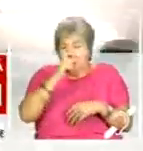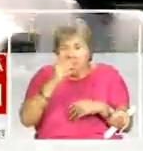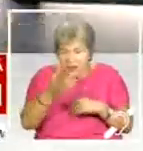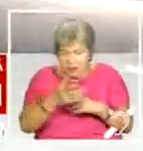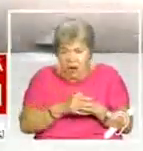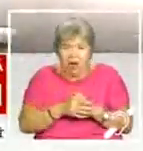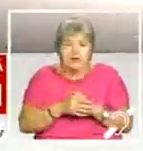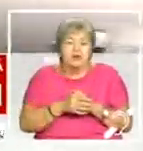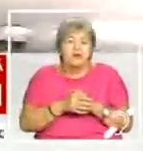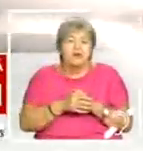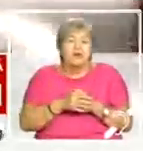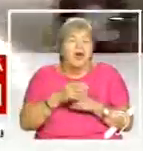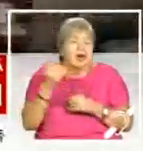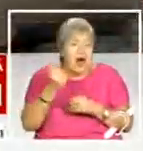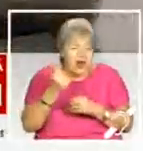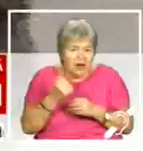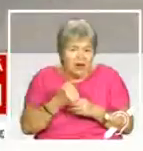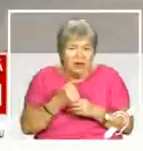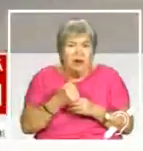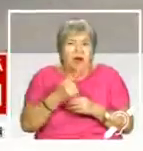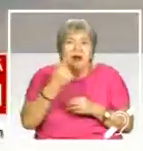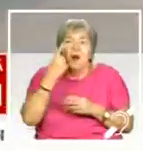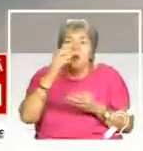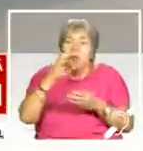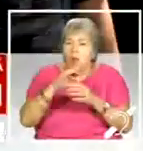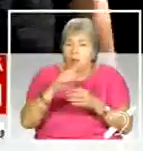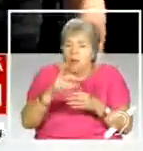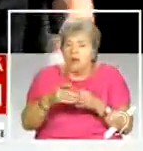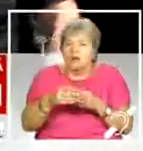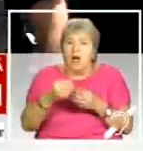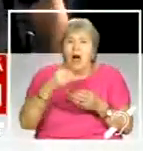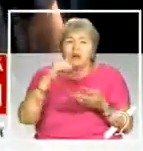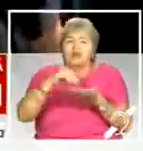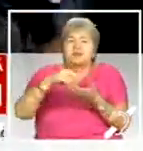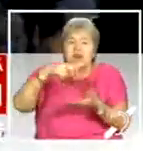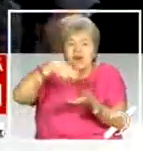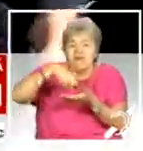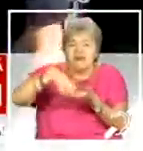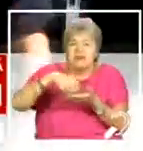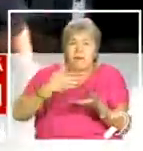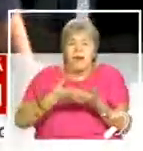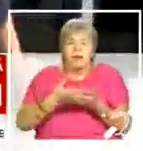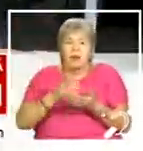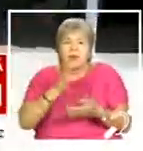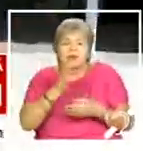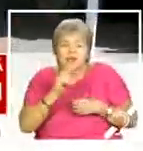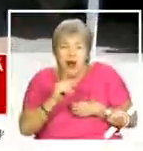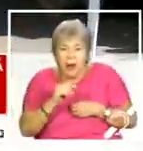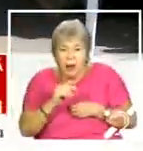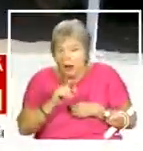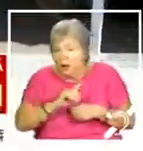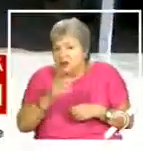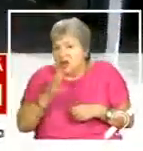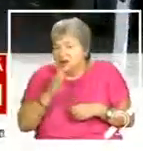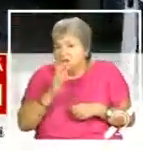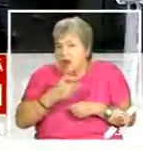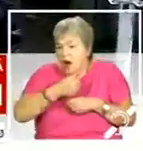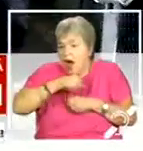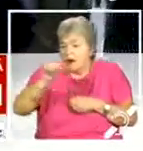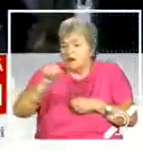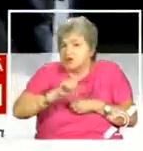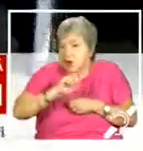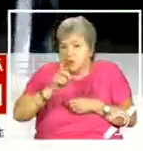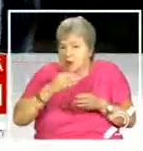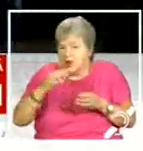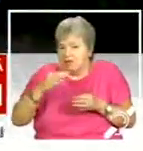aceleași surse, ar fi aplicat la un moment dat pentru o viză de Israel, însă această viză i-a fost refuzată și cel mai